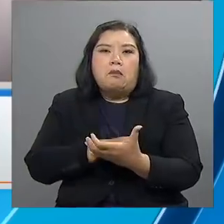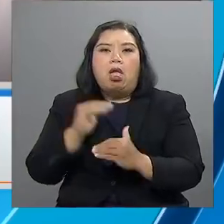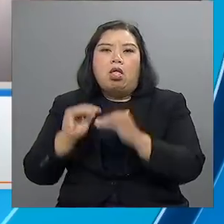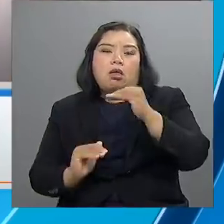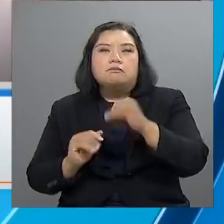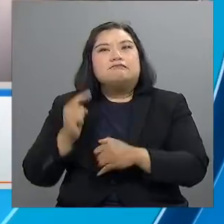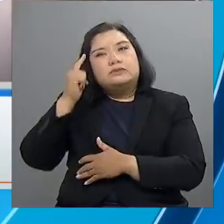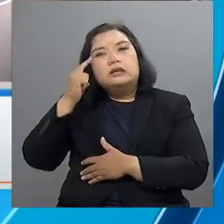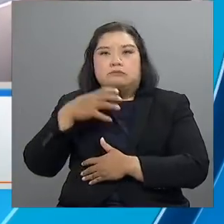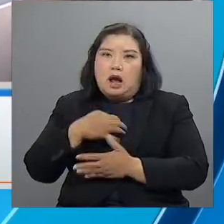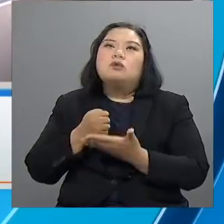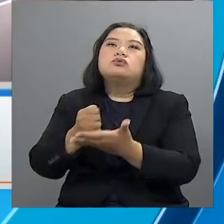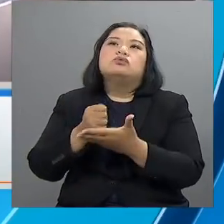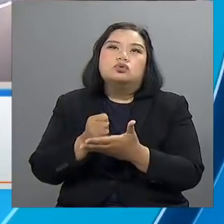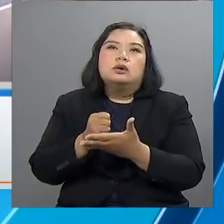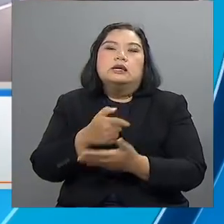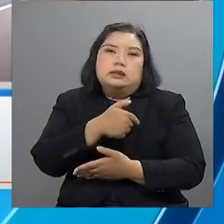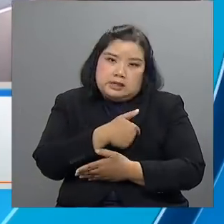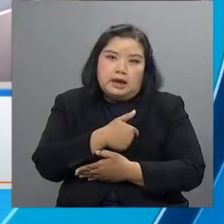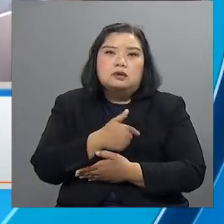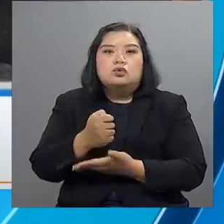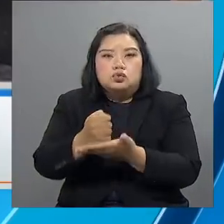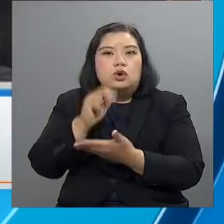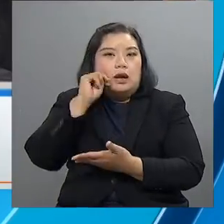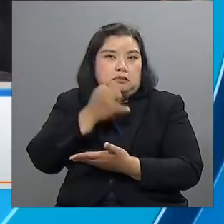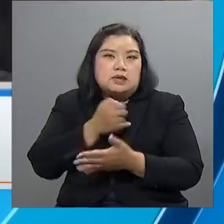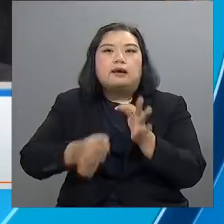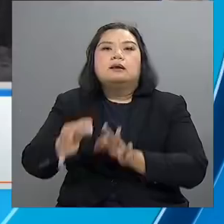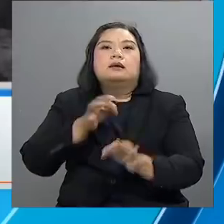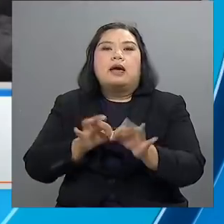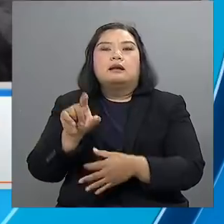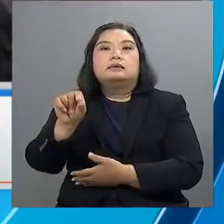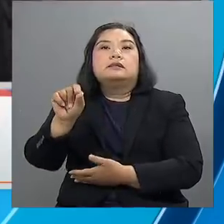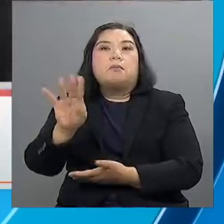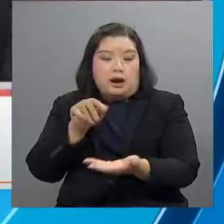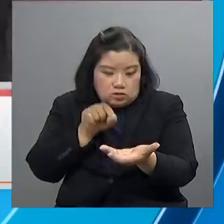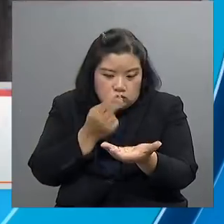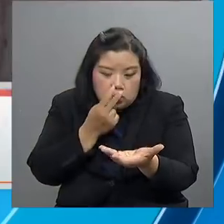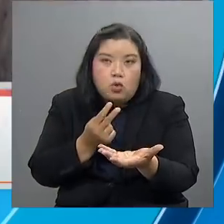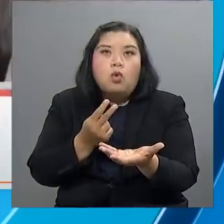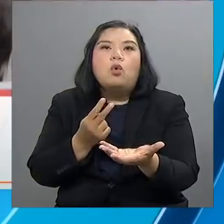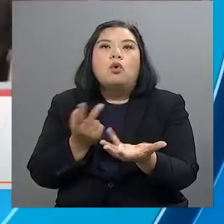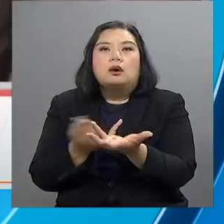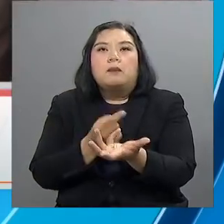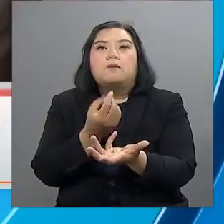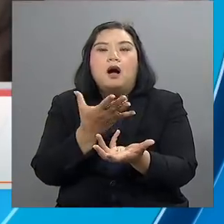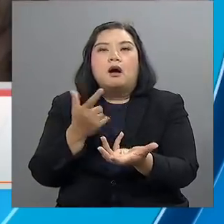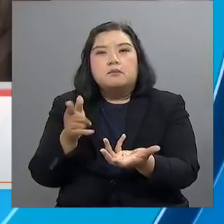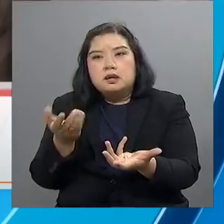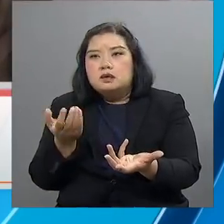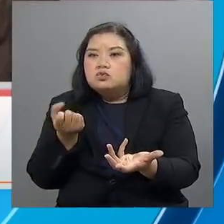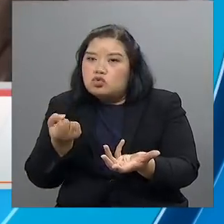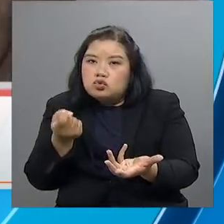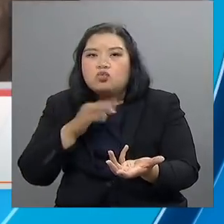ยกันใจเขาใจเรานะคะโอ้โหให้20บาทลูกชิ้น5ลูกไม่รวมตับแล้วก็เนื้อสัตว์อีกเต็มชามเลยนะ